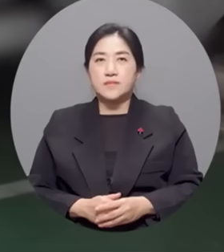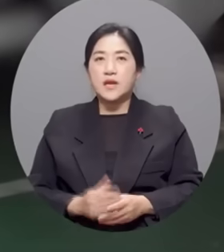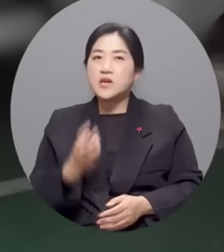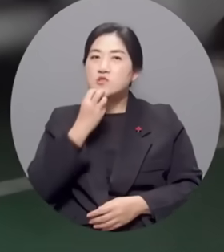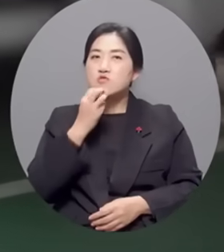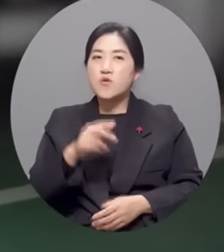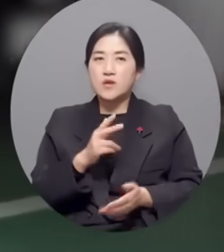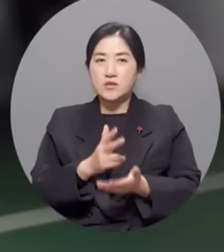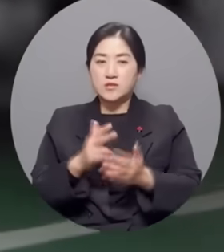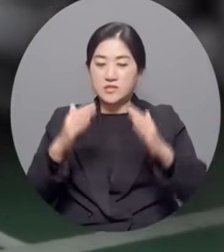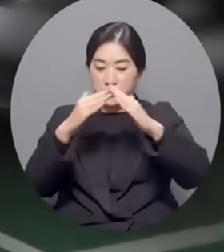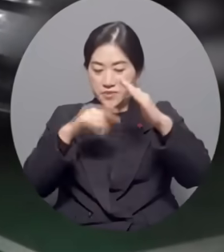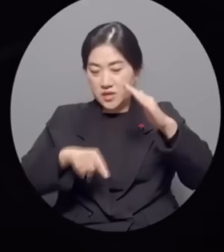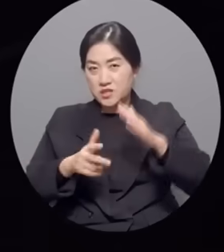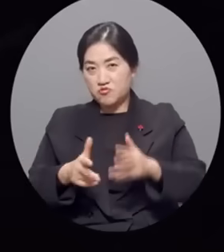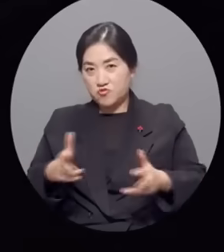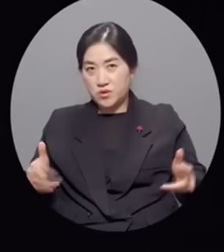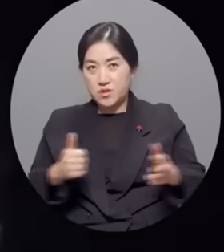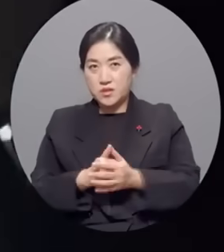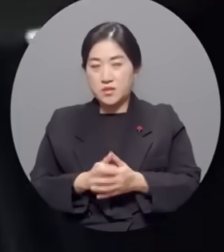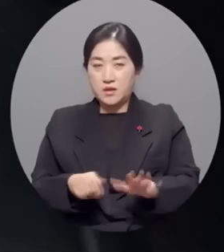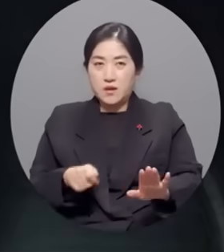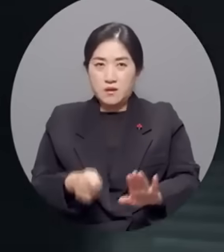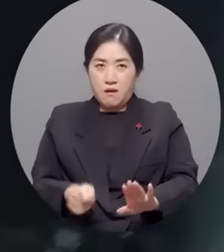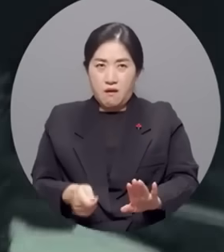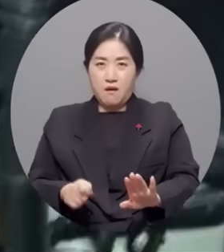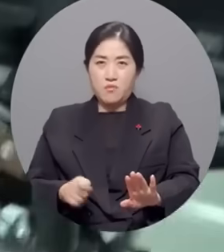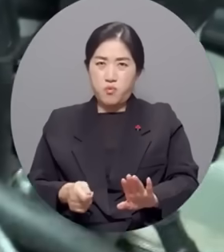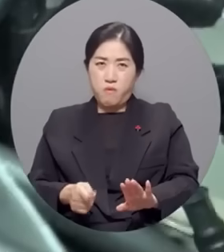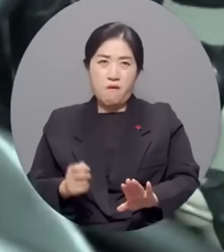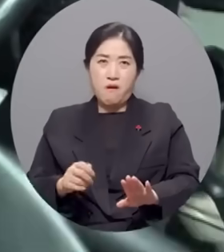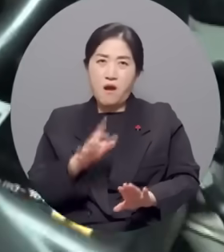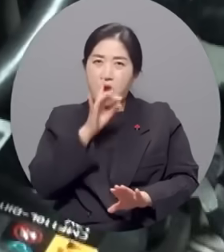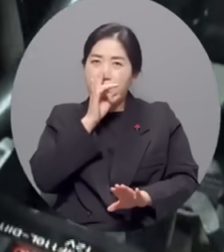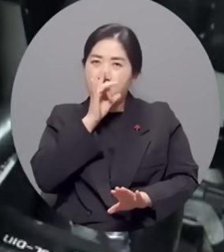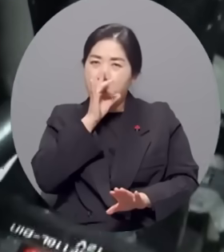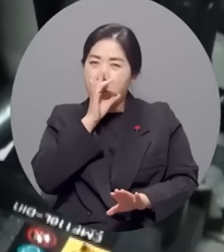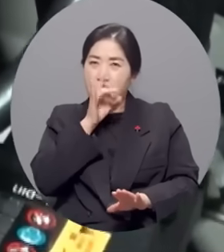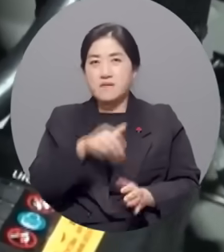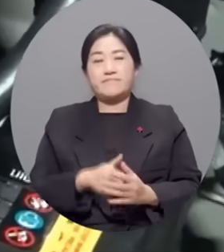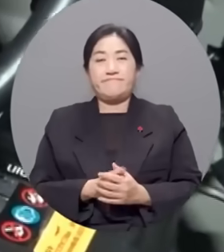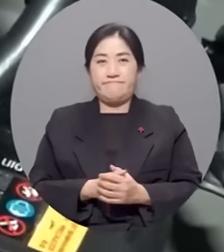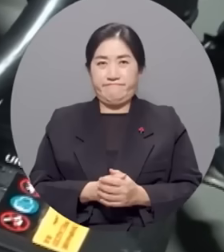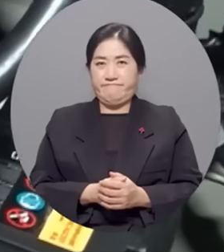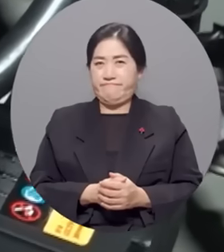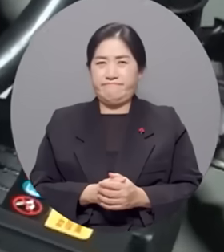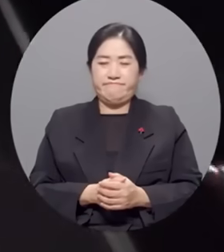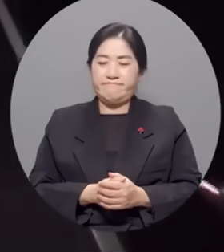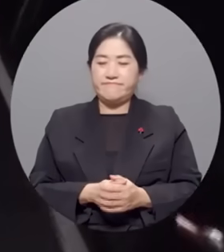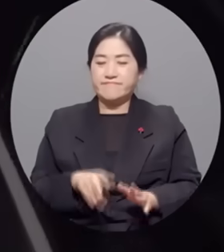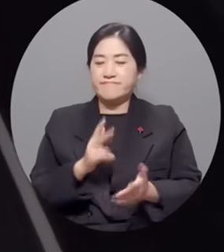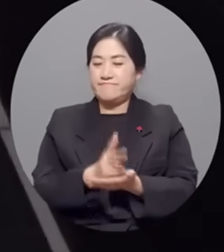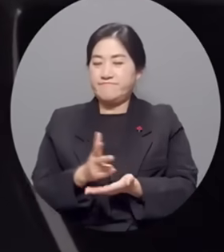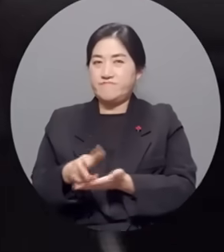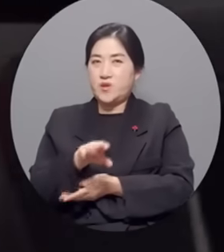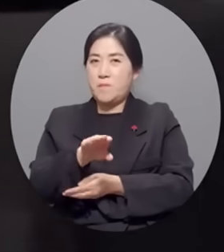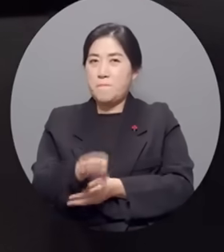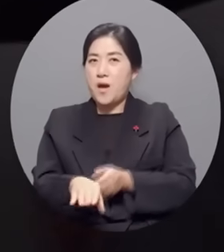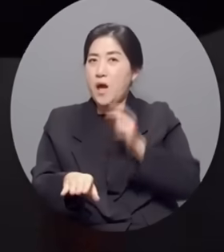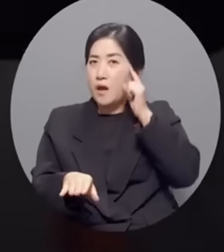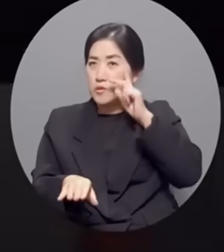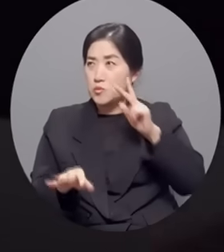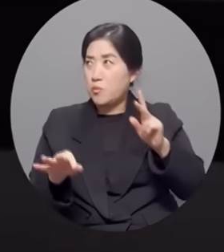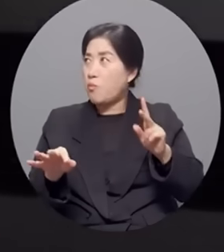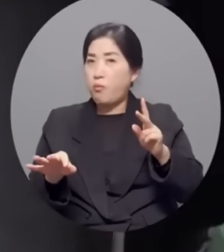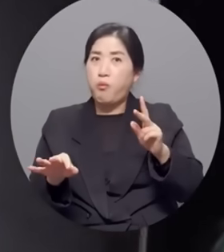서울의 한 주택가 주차장. 열쇠를 아무리 돌려도 시동이 걸리지 않습니다. 주차장에 세워둔 지 이틀밖에